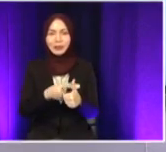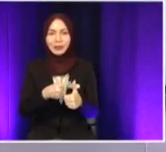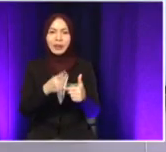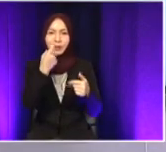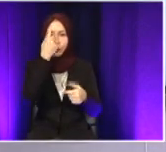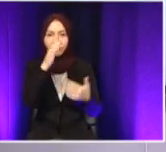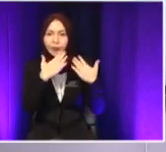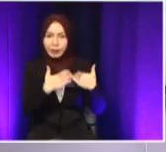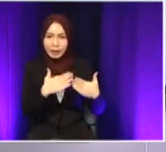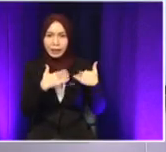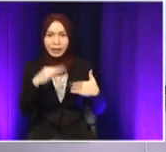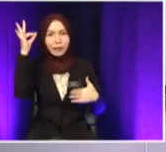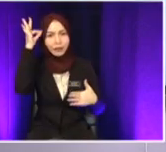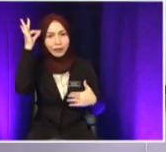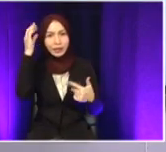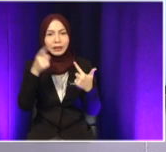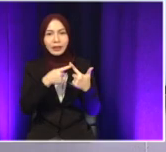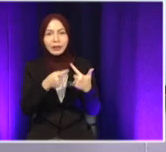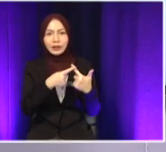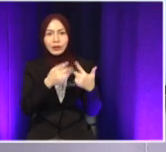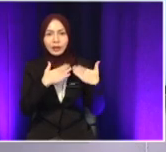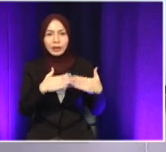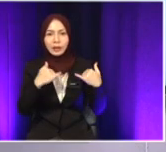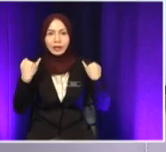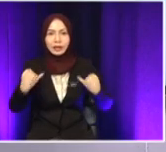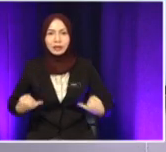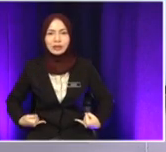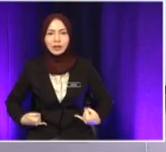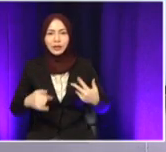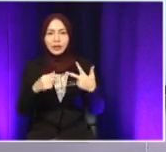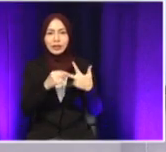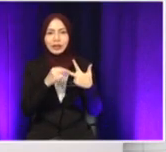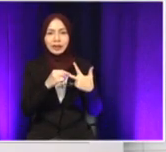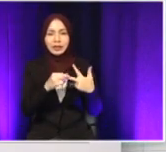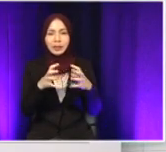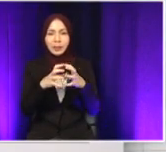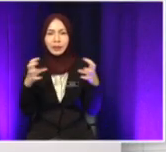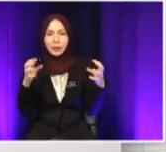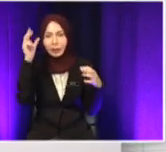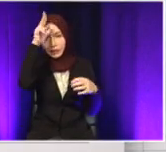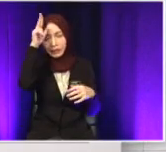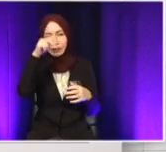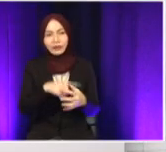menenangkan jiwa yang ketiga dapat mengembangkan kreativitas